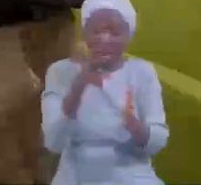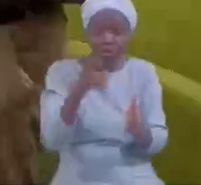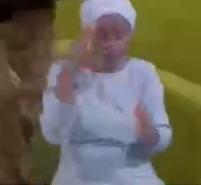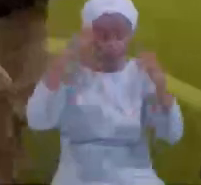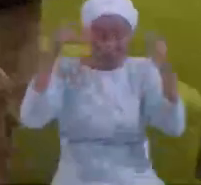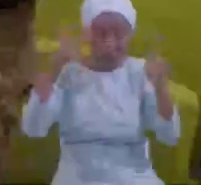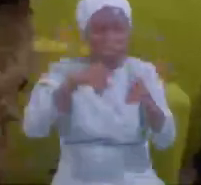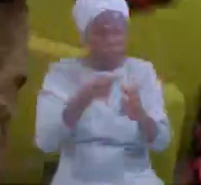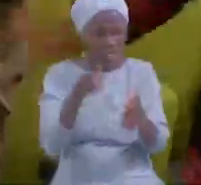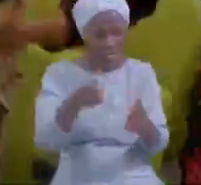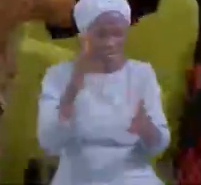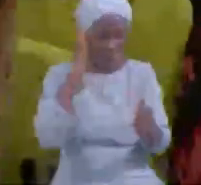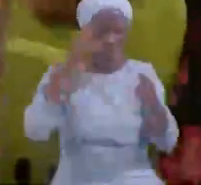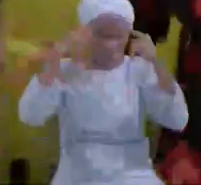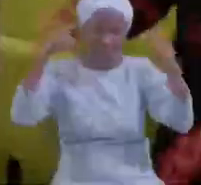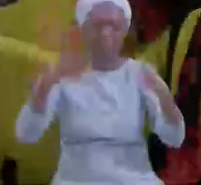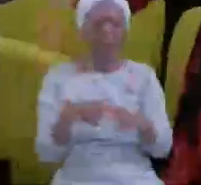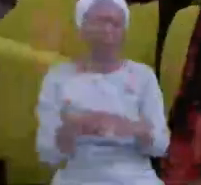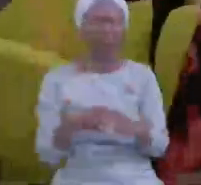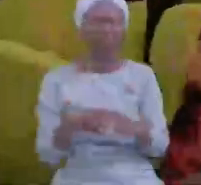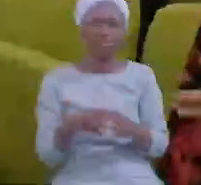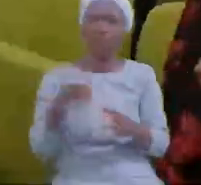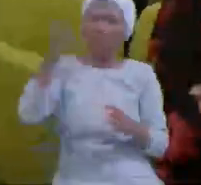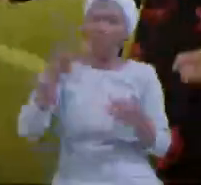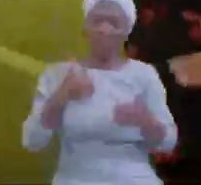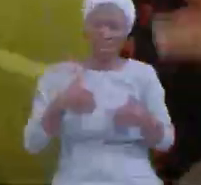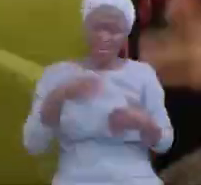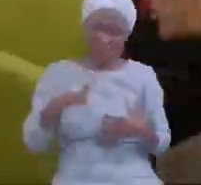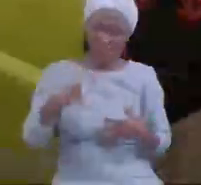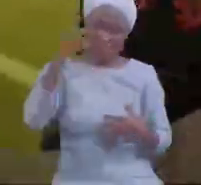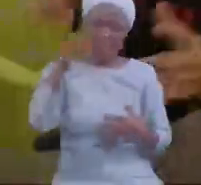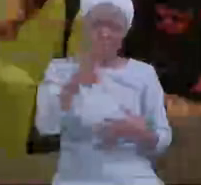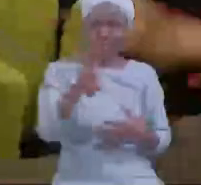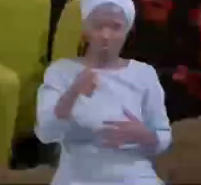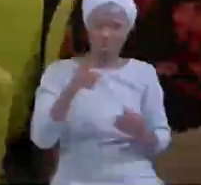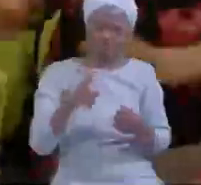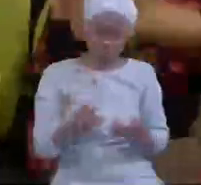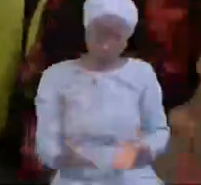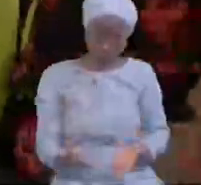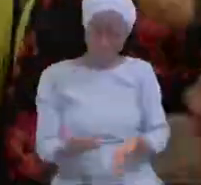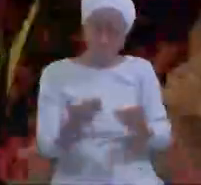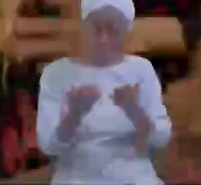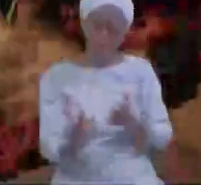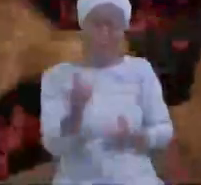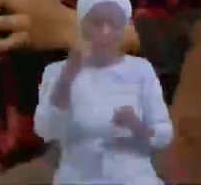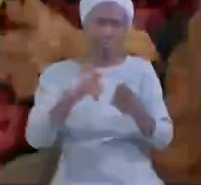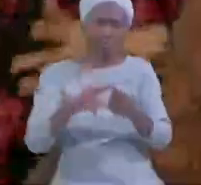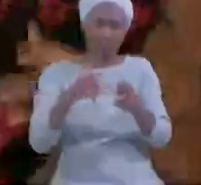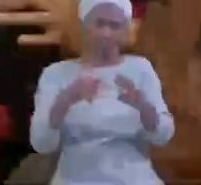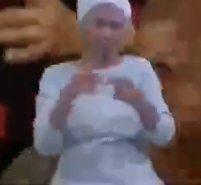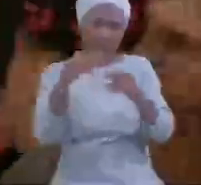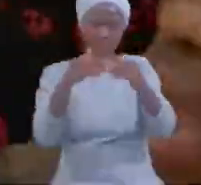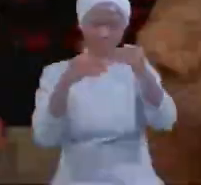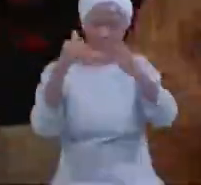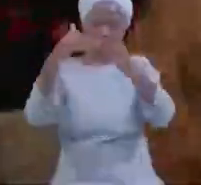Le Seigneur vous a élevé afin de bâtir et de planter, de réaliser,